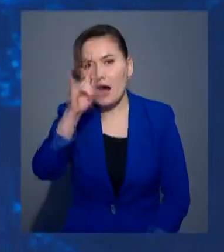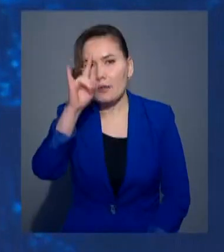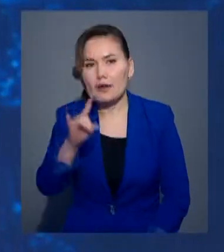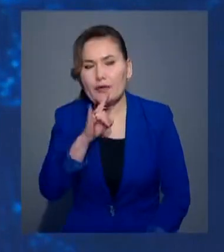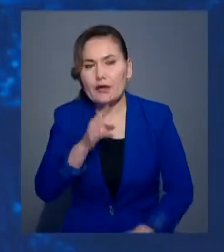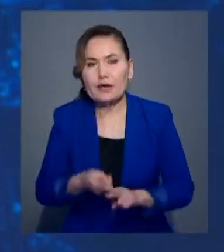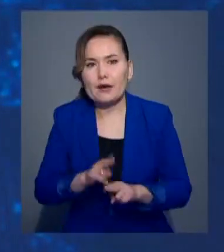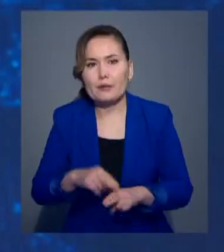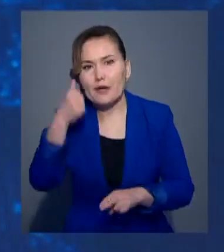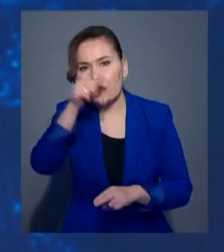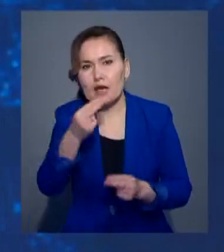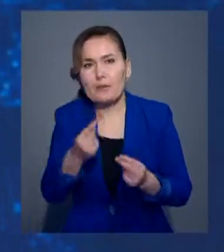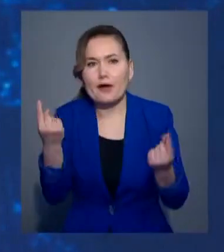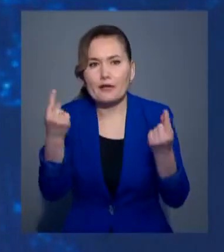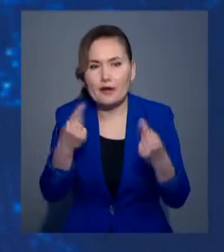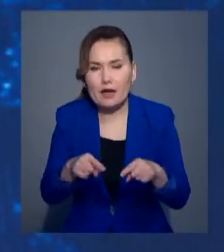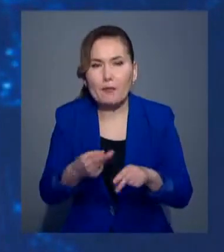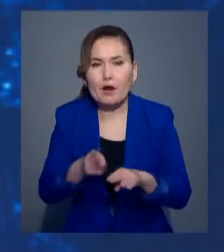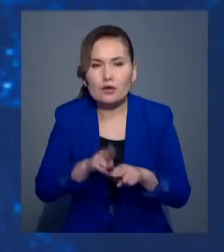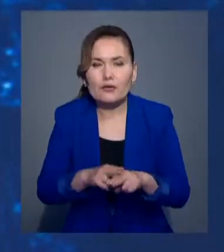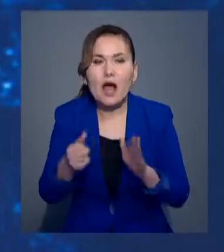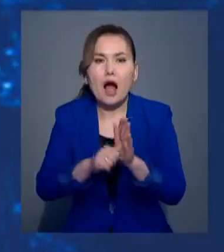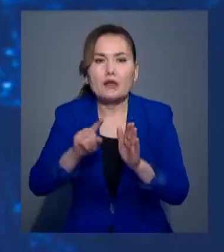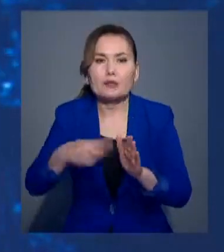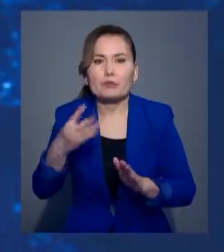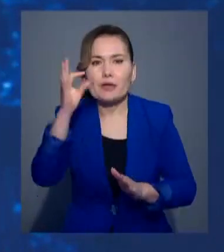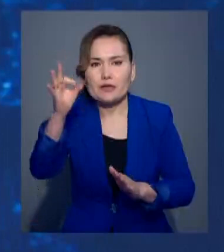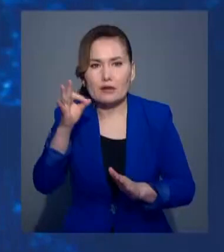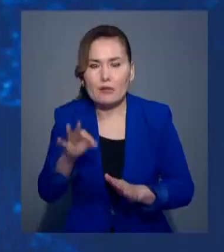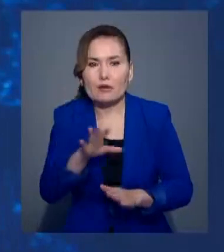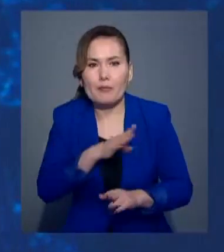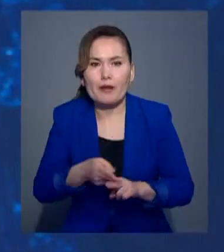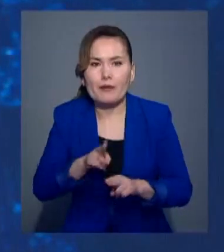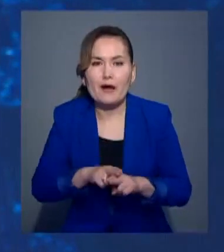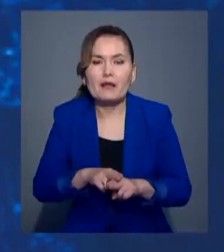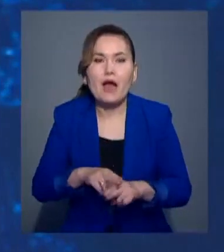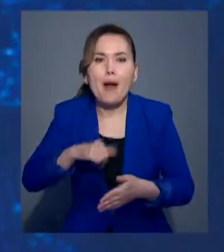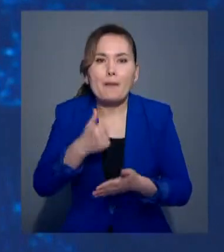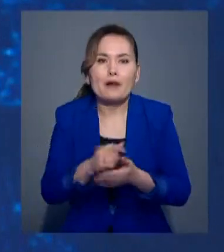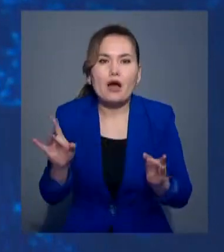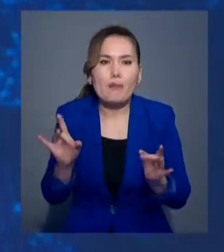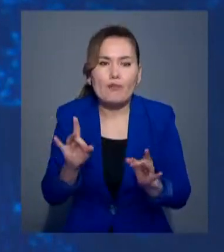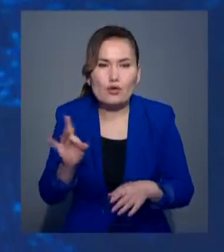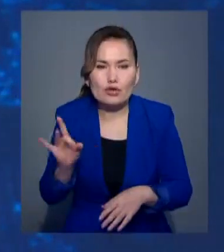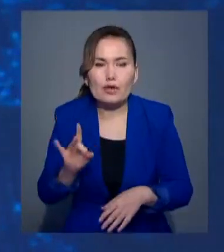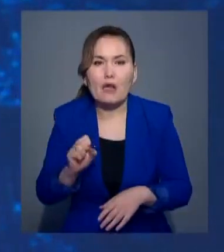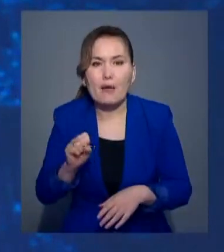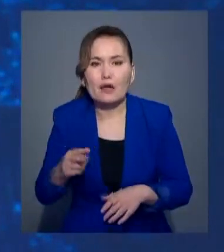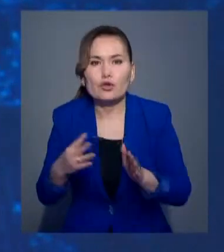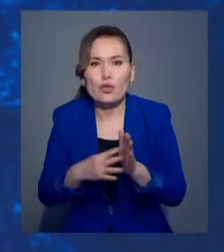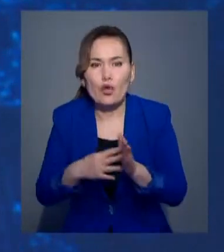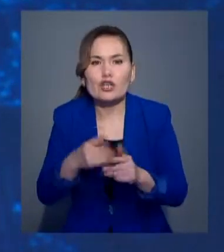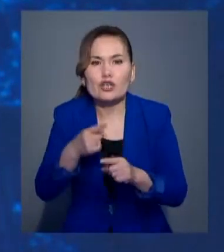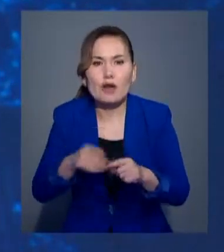Еліміздегі жылдық инфляция деңгейі болжанды дәлізден асып 6,4% болды. Ал базалық мөлшерлеме сәуірде